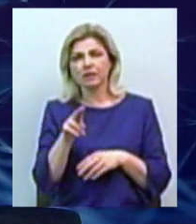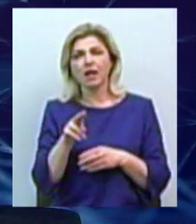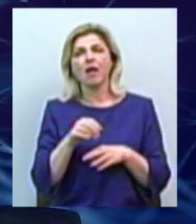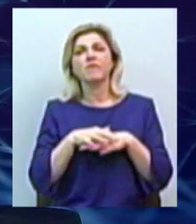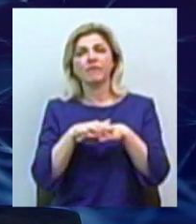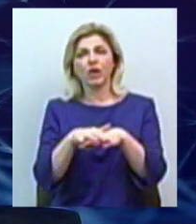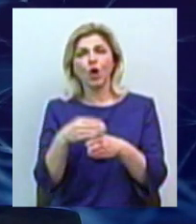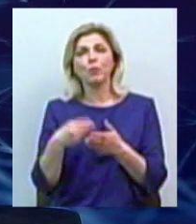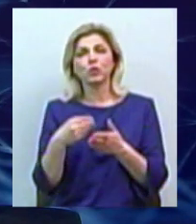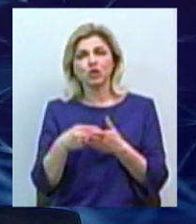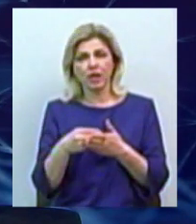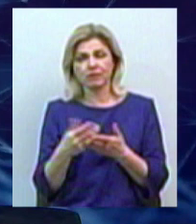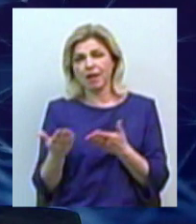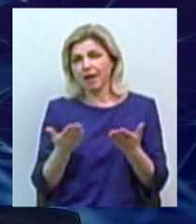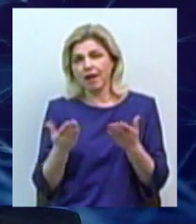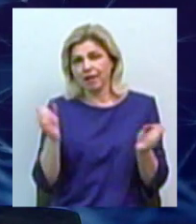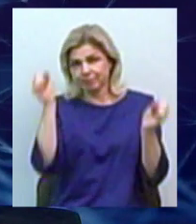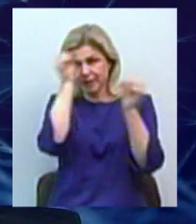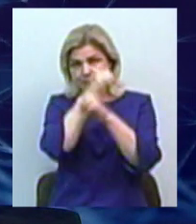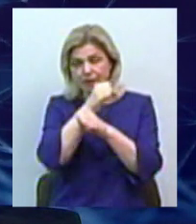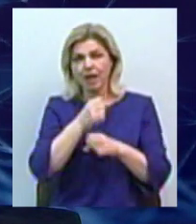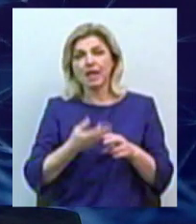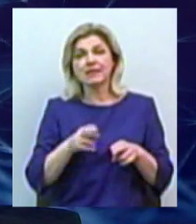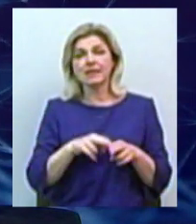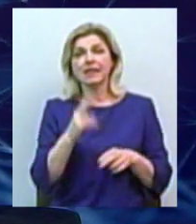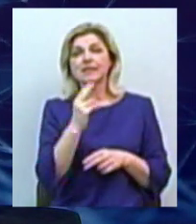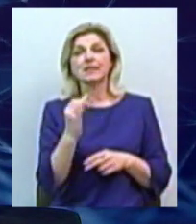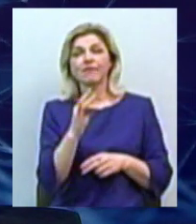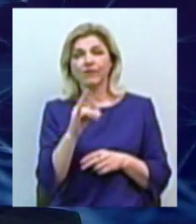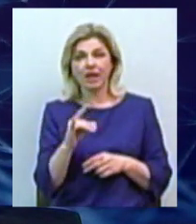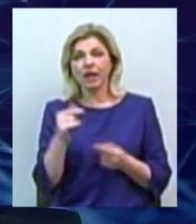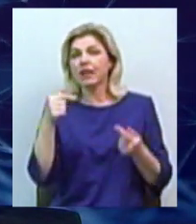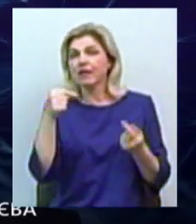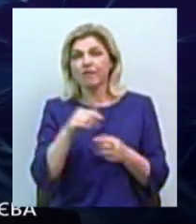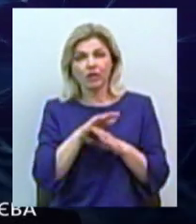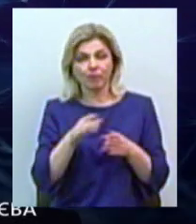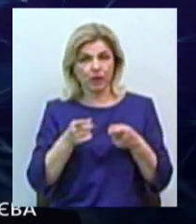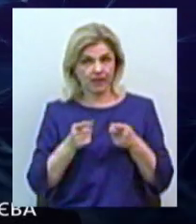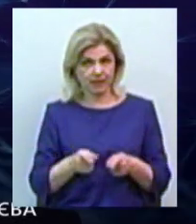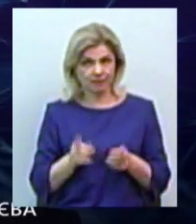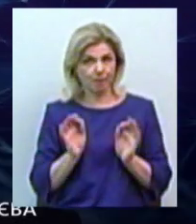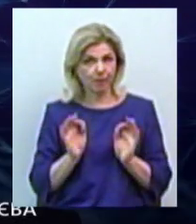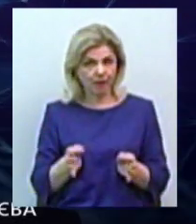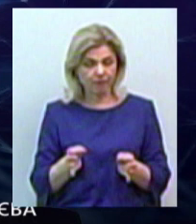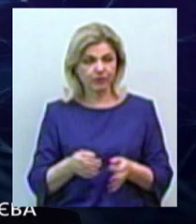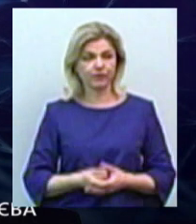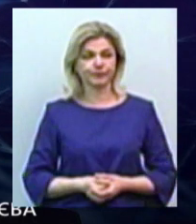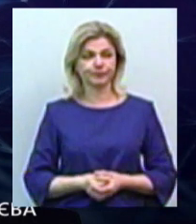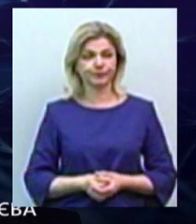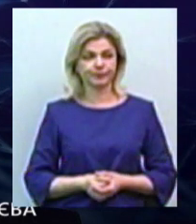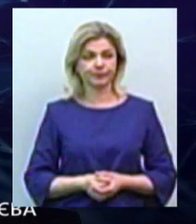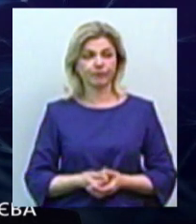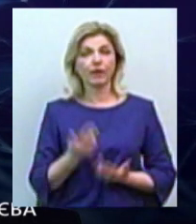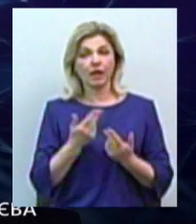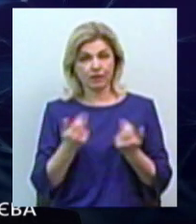ну, якась, мабуть, несенітниця, тому що ці цифри не відповідають дійсності. Дійсно, я